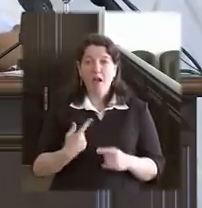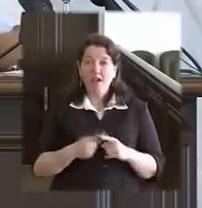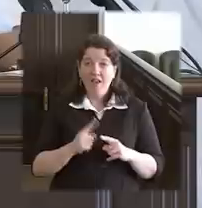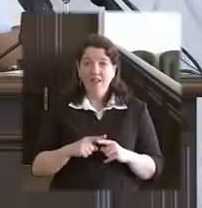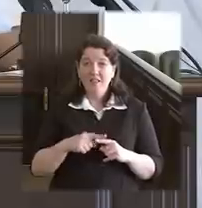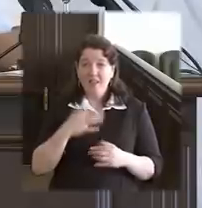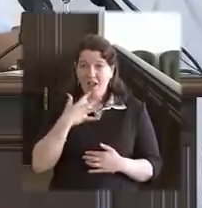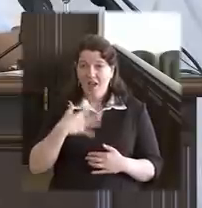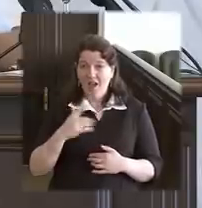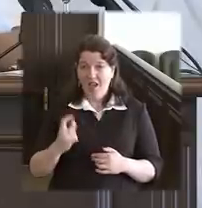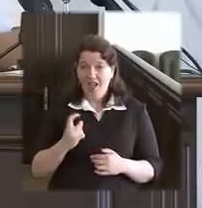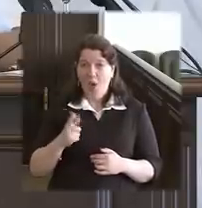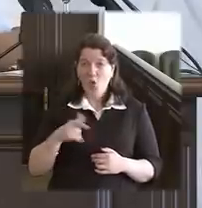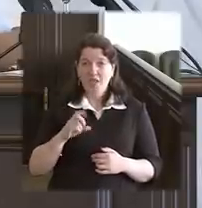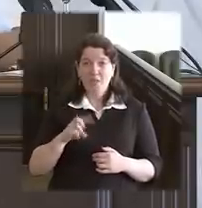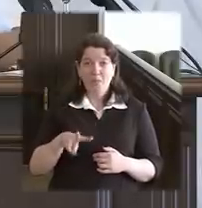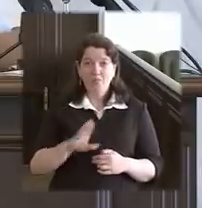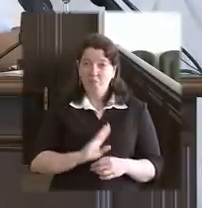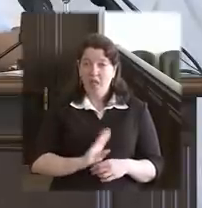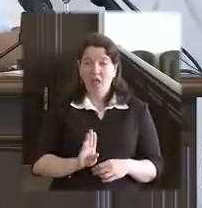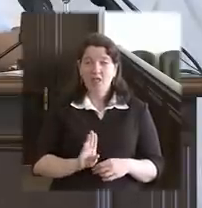это значит? Эгоизм? Нет.